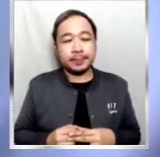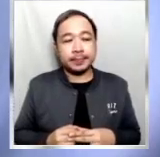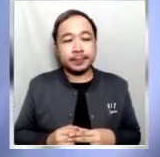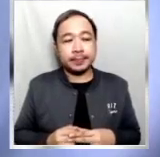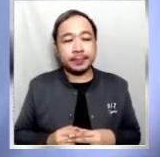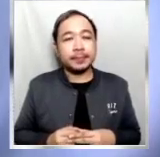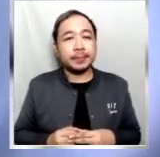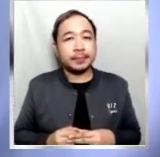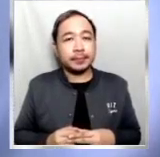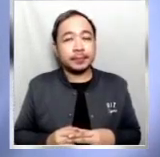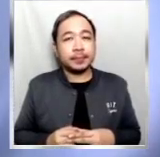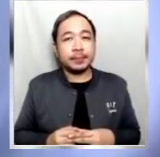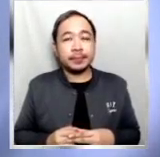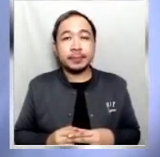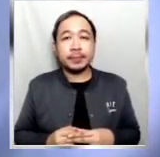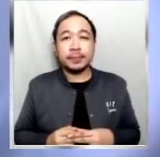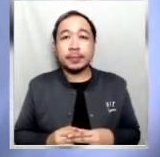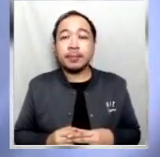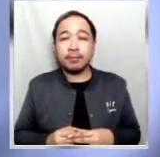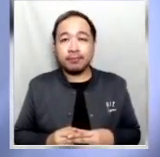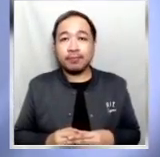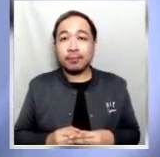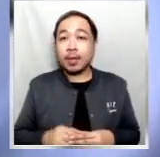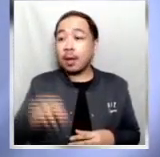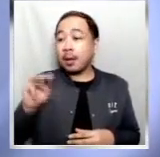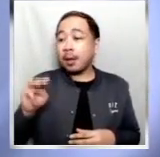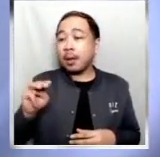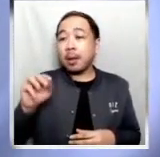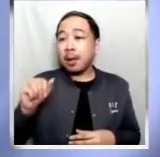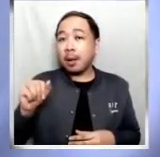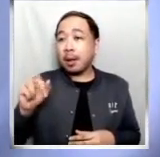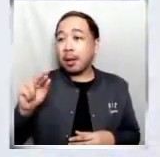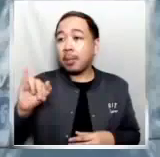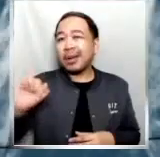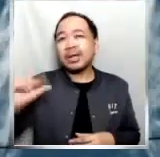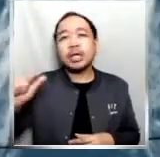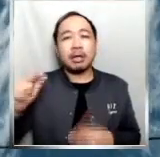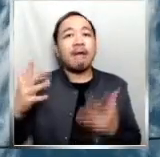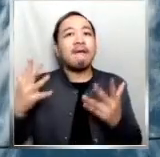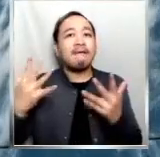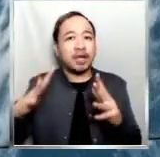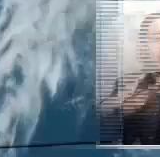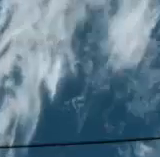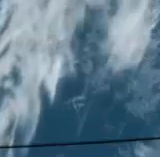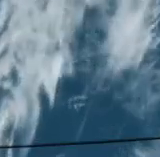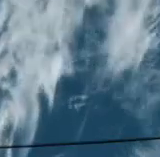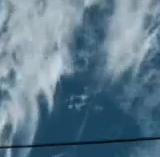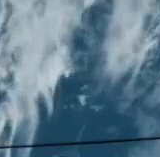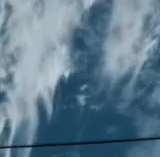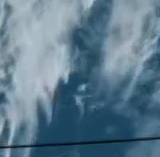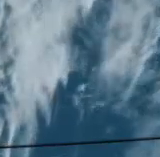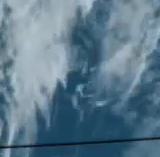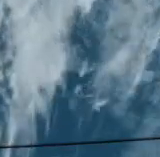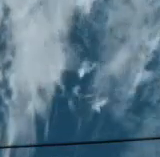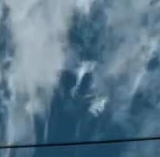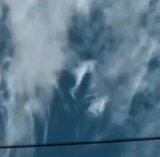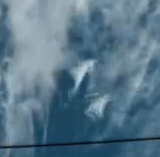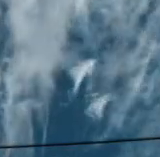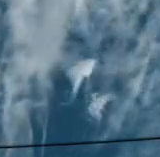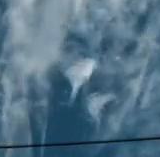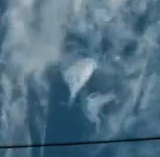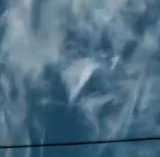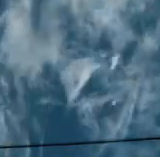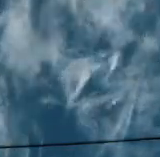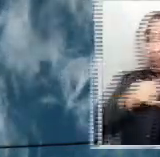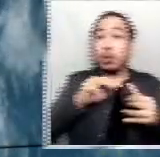Nakalabas na po ng Philippine Area of Responsibility ang Bagyong Maring. Pero mga kapuso, dahil malawak po ang bagyo, hagip pa rin ito